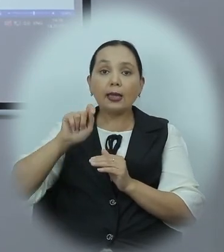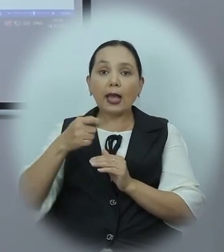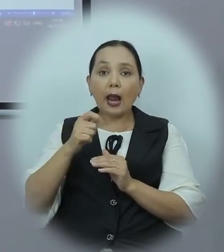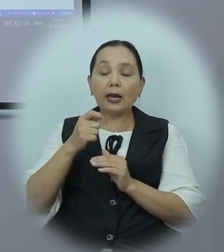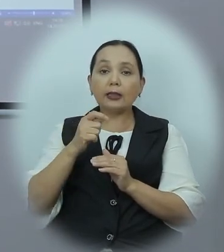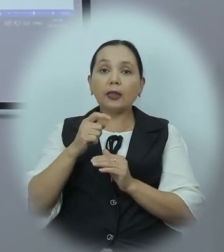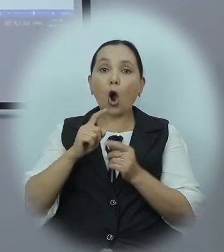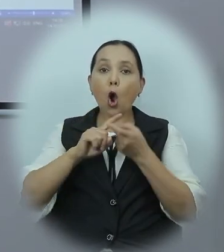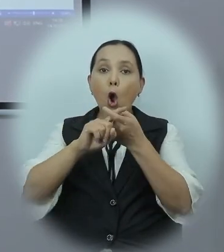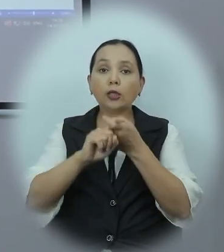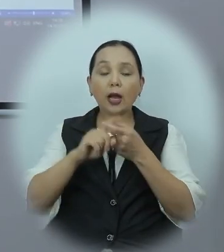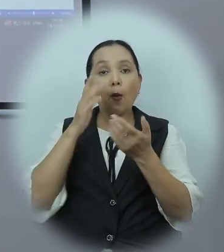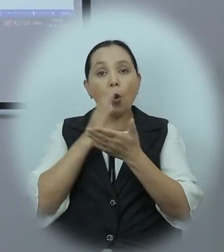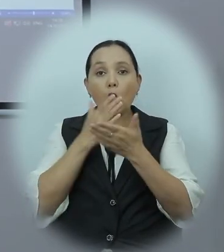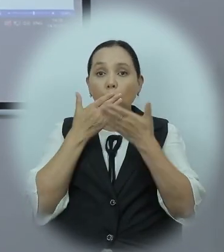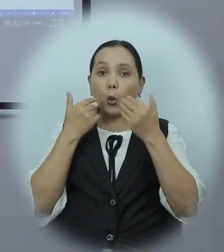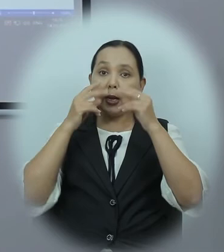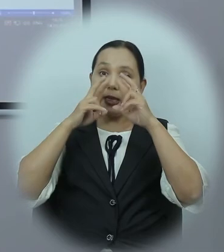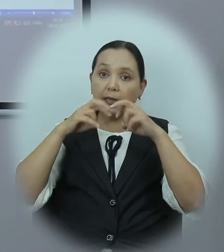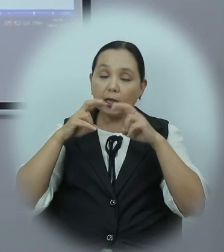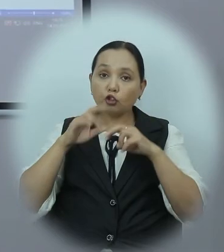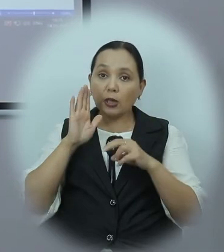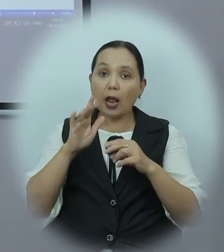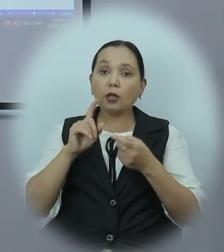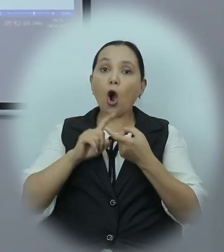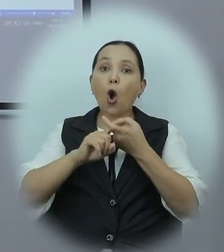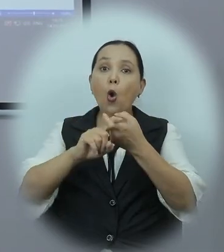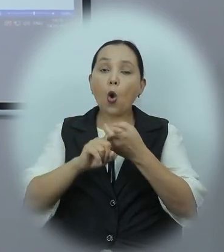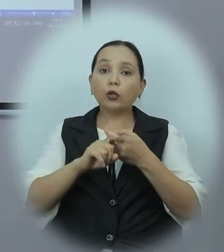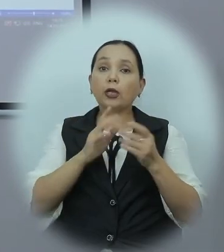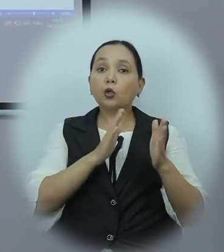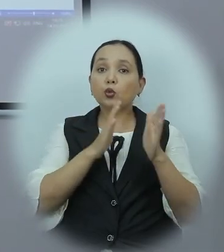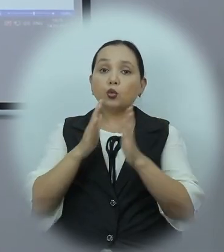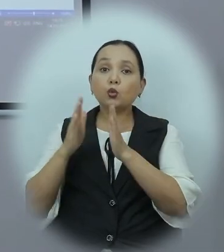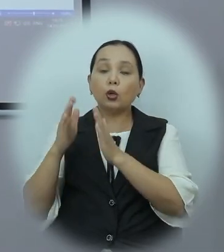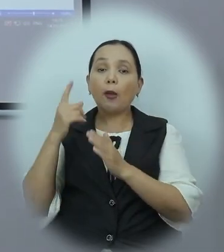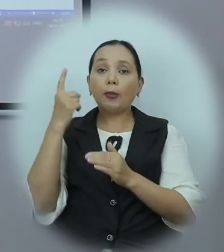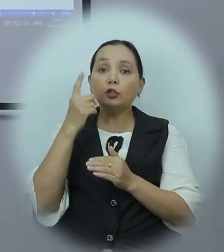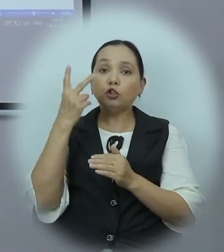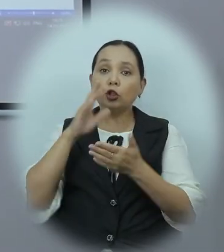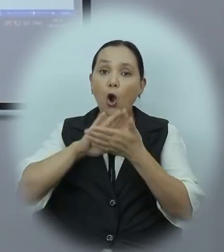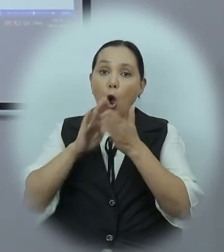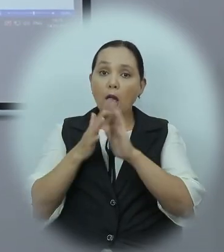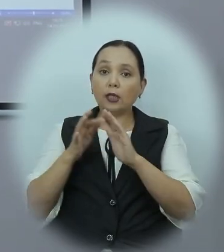kalitning kontaktlari bor yo'qligi tekshiriladi. Ya'ni kontakt surilib birinchi ikkinchi holatga